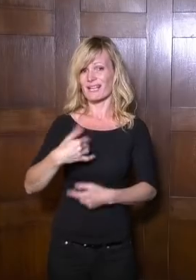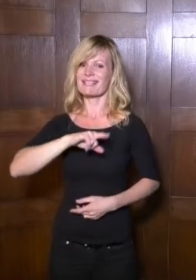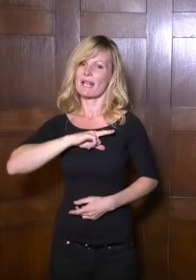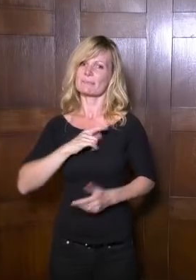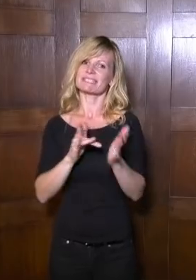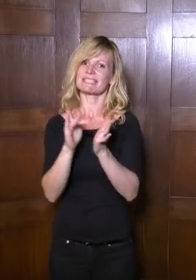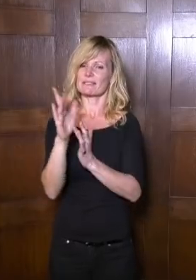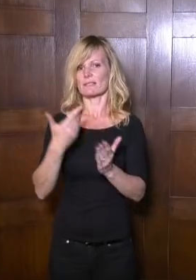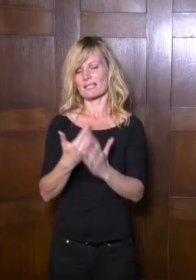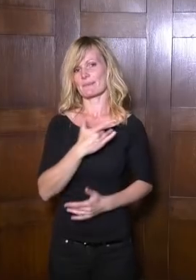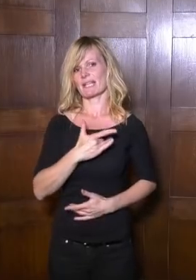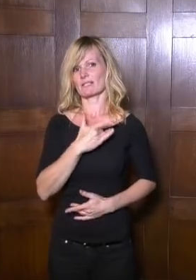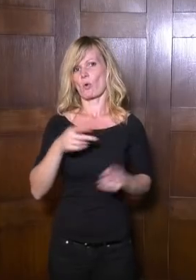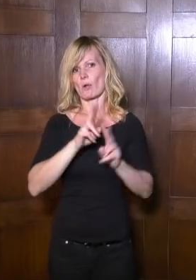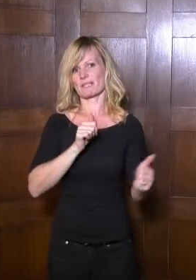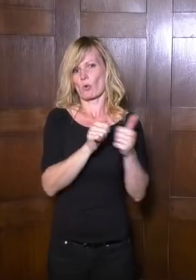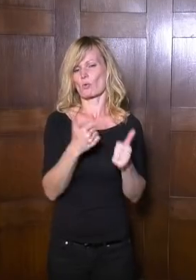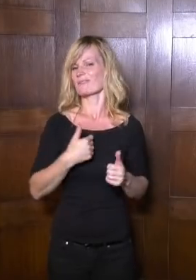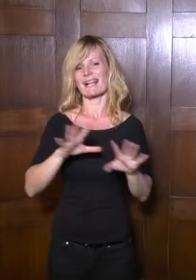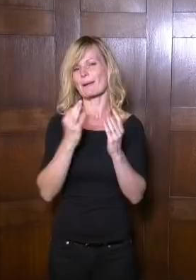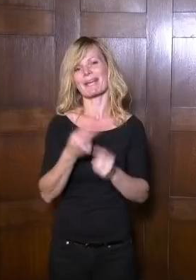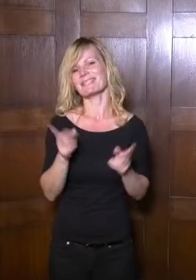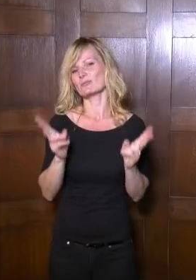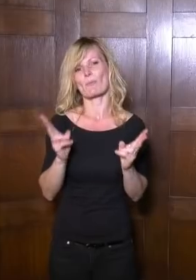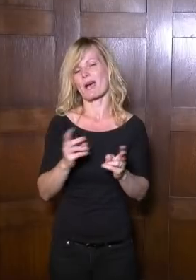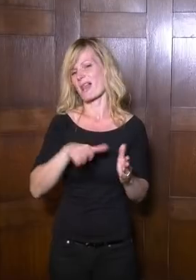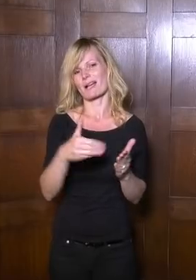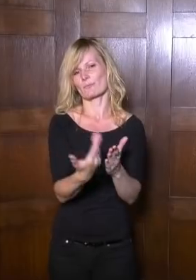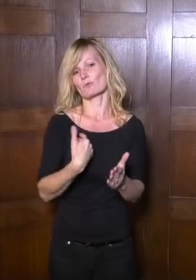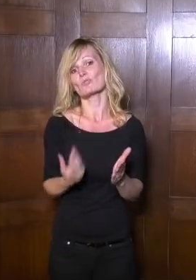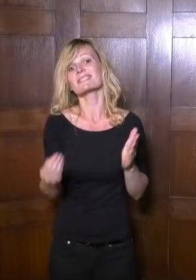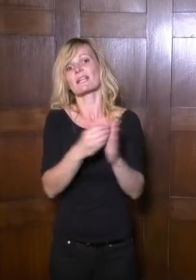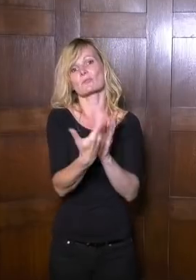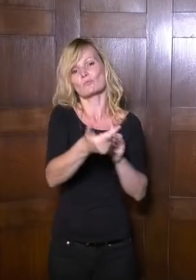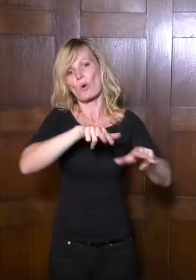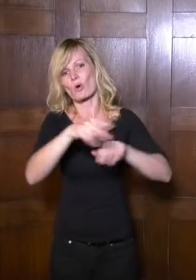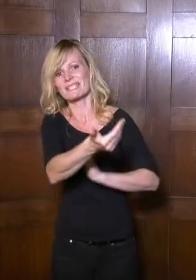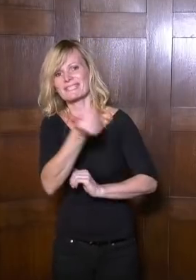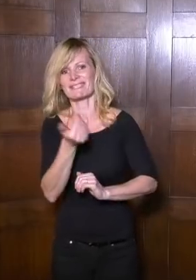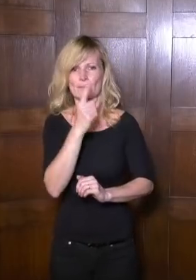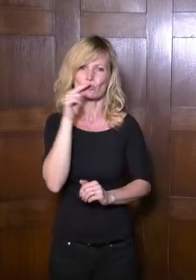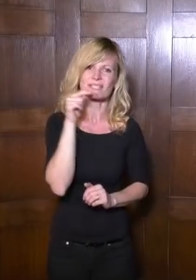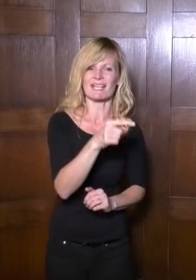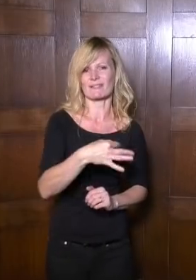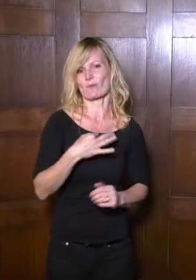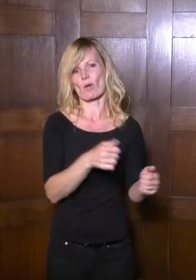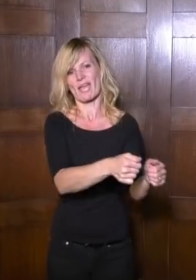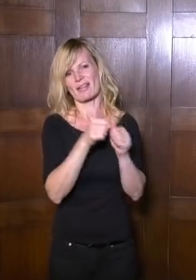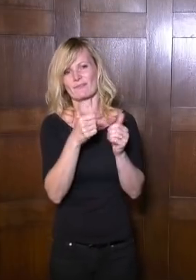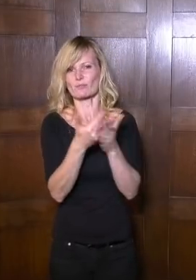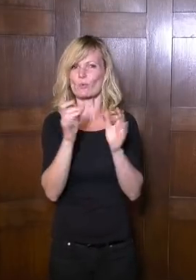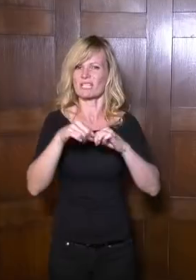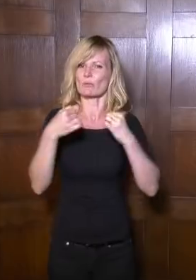seelsorgerliche Betreuung. Die wird in der Regel nicht angeboten, die muss man sich zusätzlich ranholen, aber nur die hilft, über die